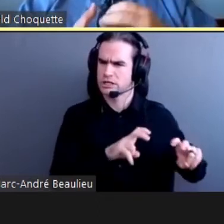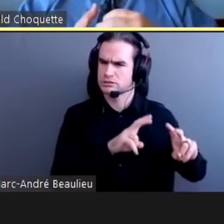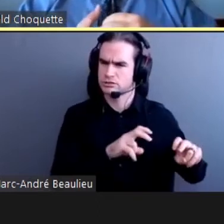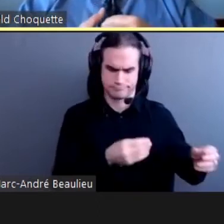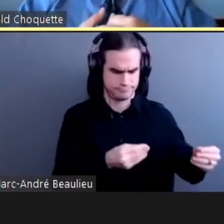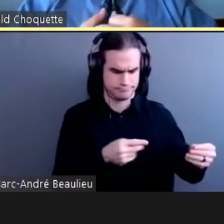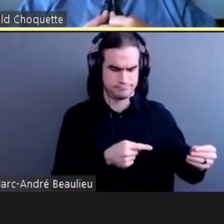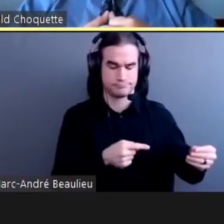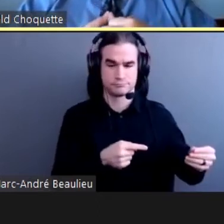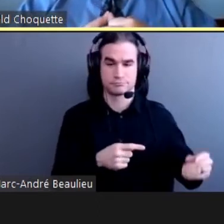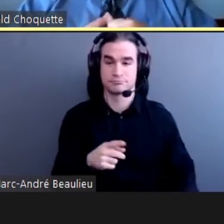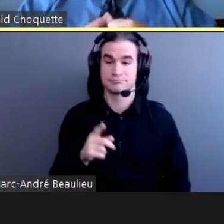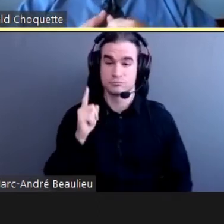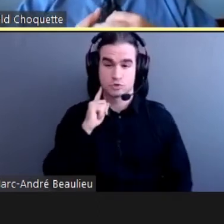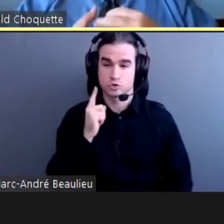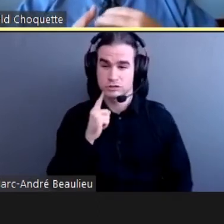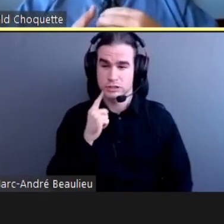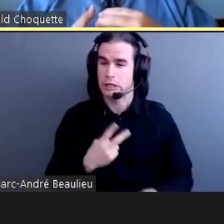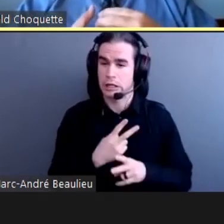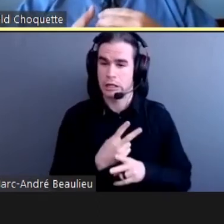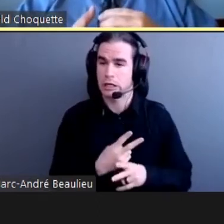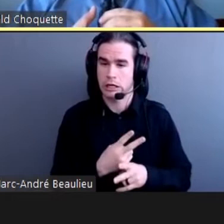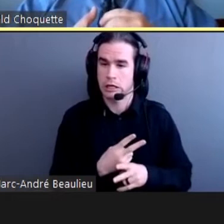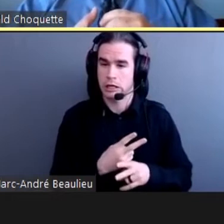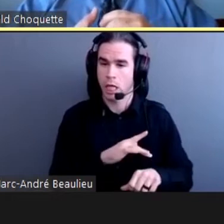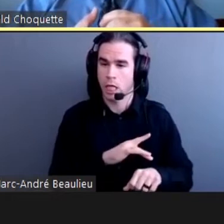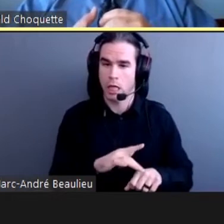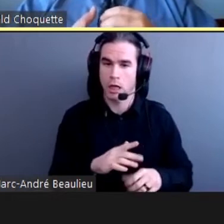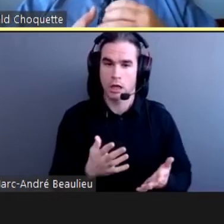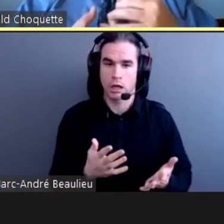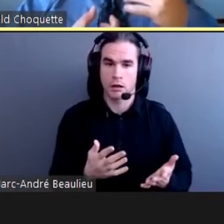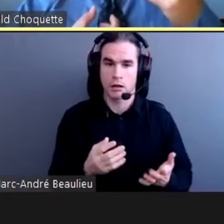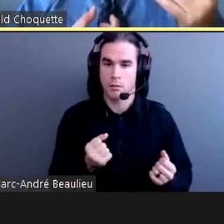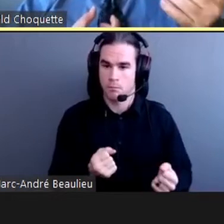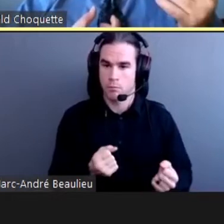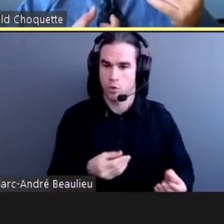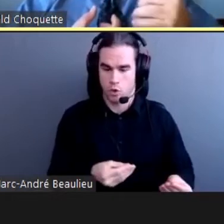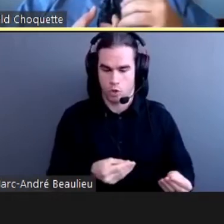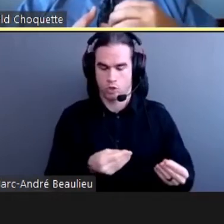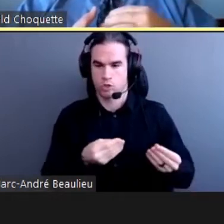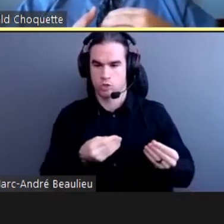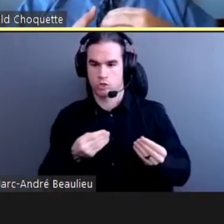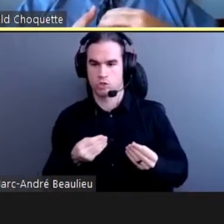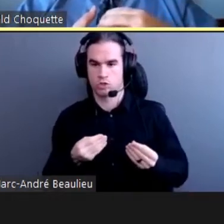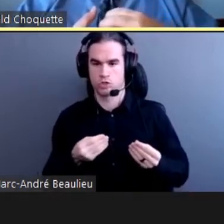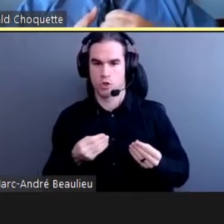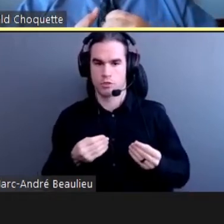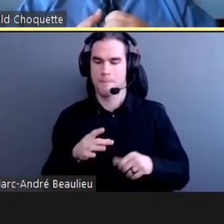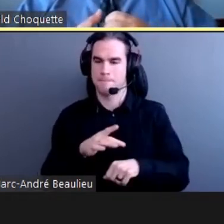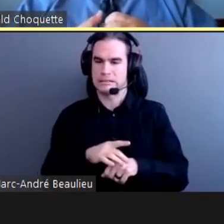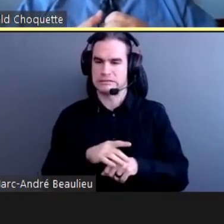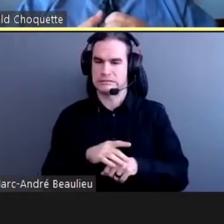qu'une surdité non traitée peut amener à des problèmes de pathologie